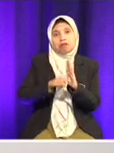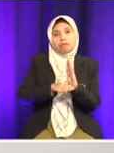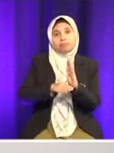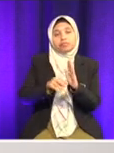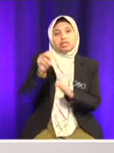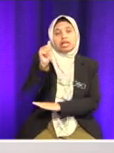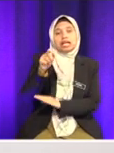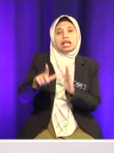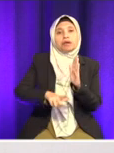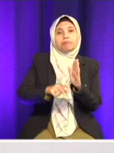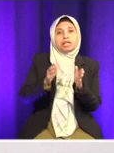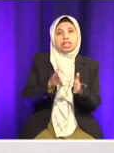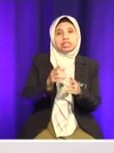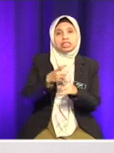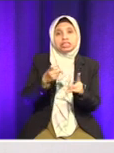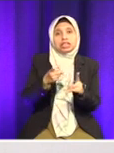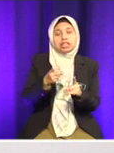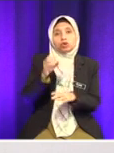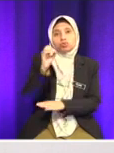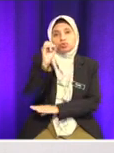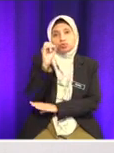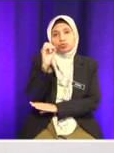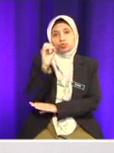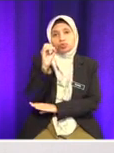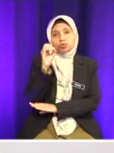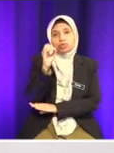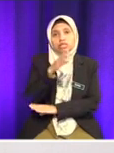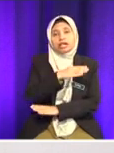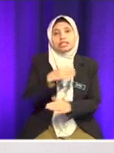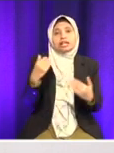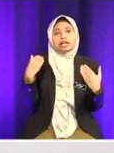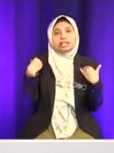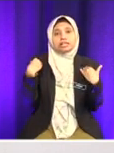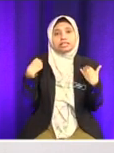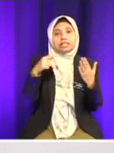lebih kecil dan mempunyai